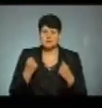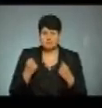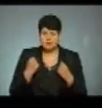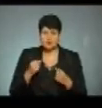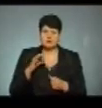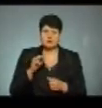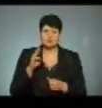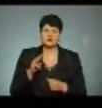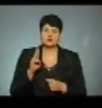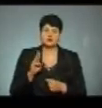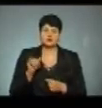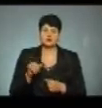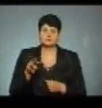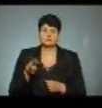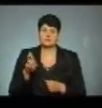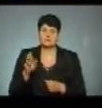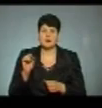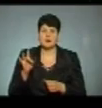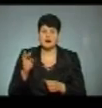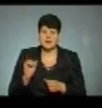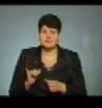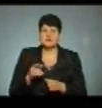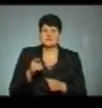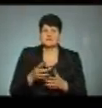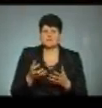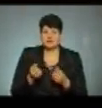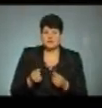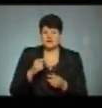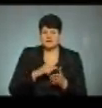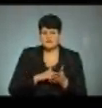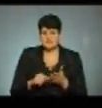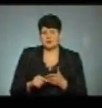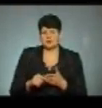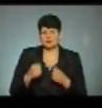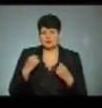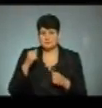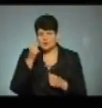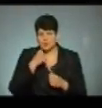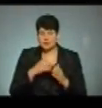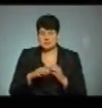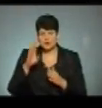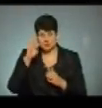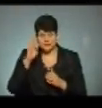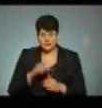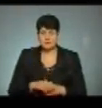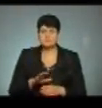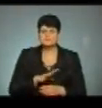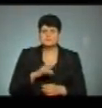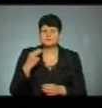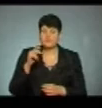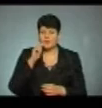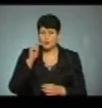Олександр Шумбарець отримав відзнаку «Кращий спортсмен року» серед чоловіків. Був чемпіонат України і